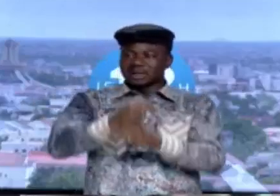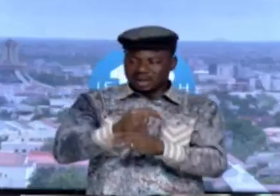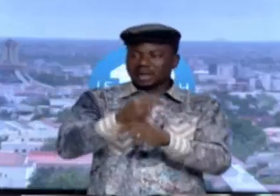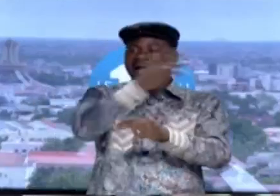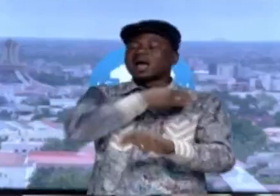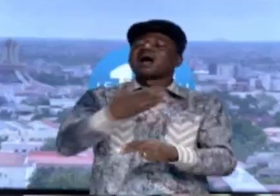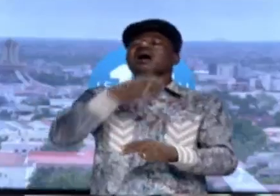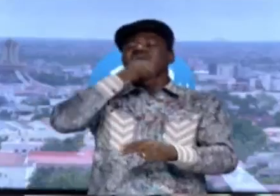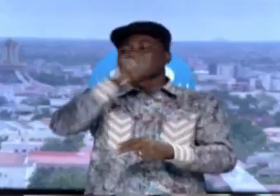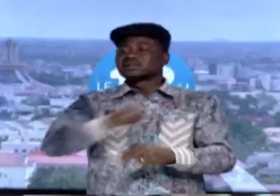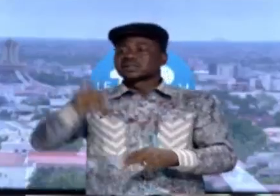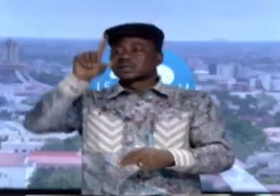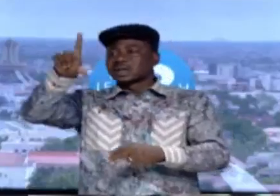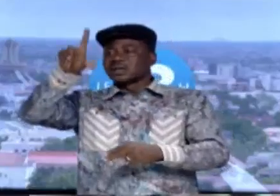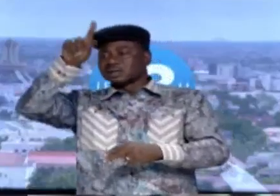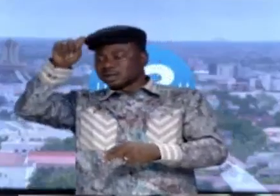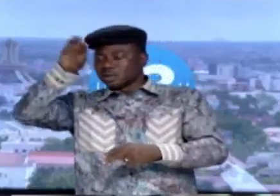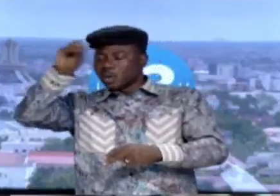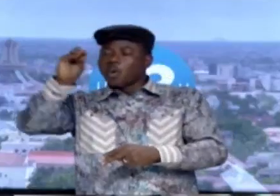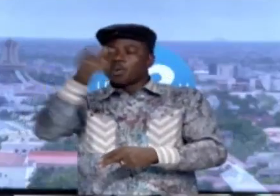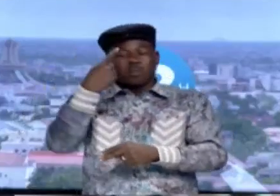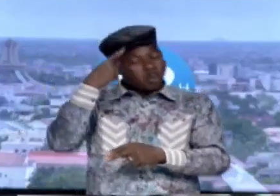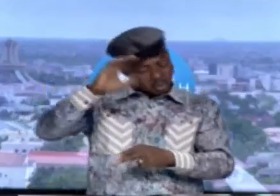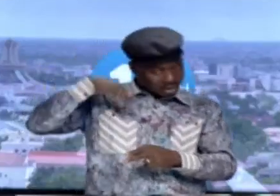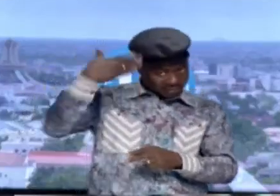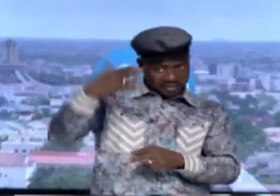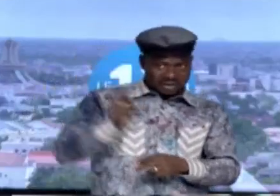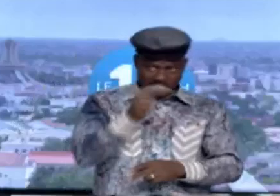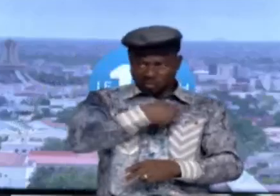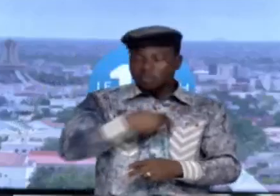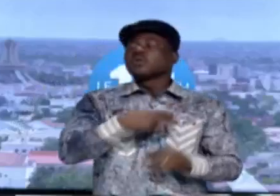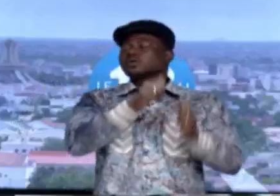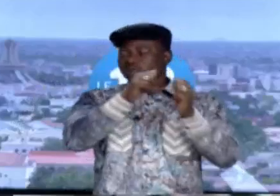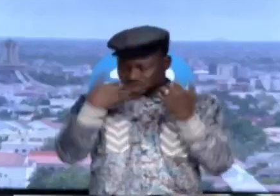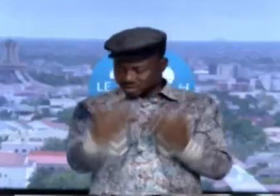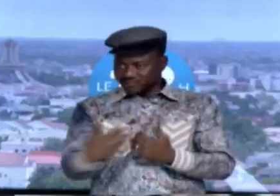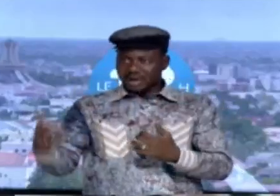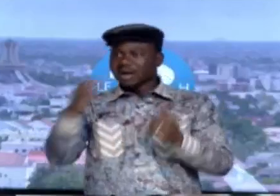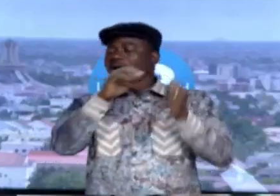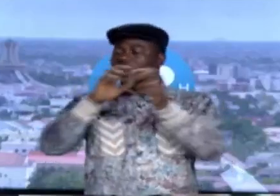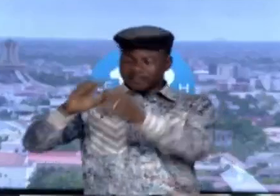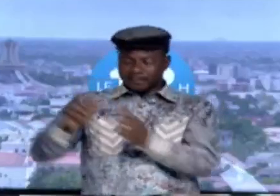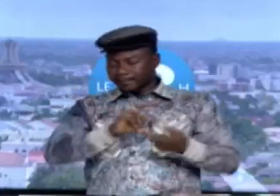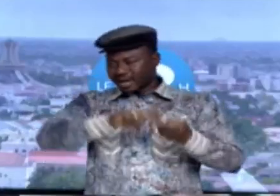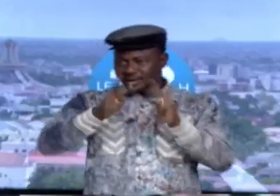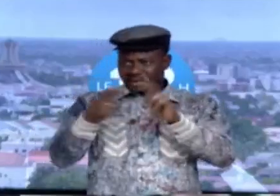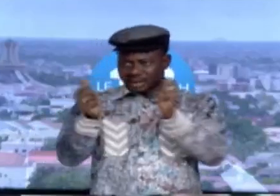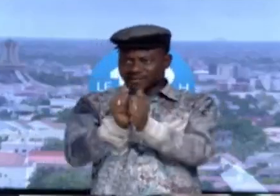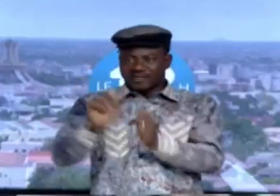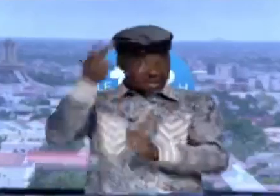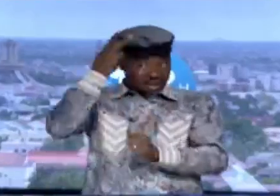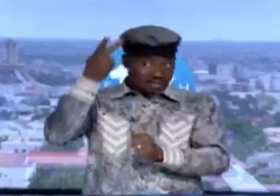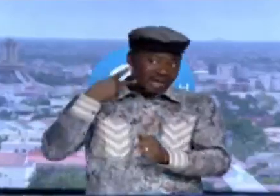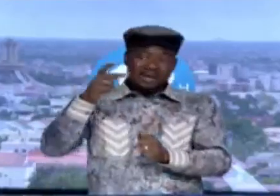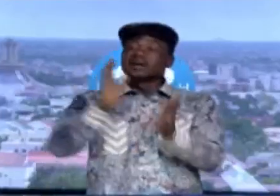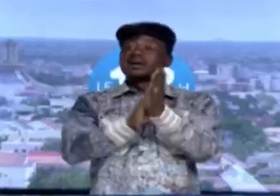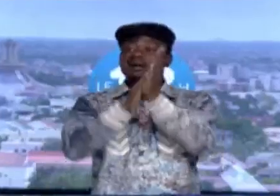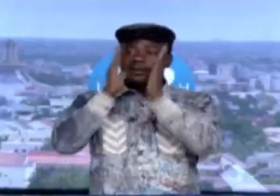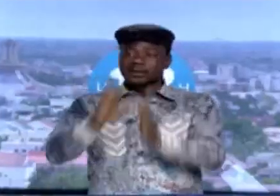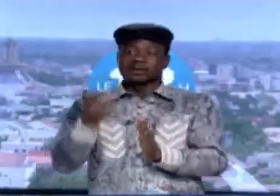l'association Sauvons l'avenir de nos enfants en collaboration avec les parents d'élèves. Amado Ilboudou, Amandine Lalsaga.